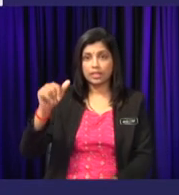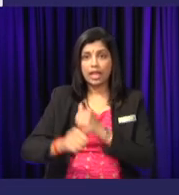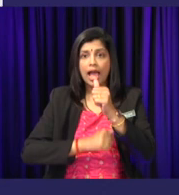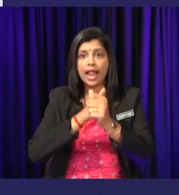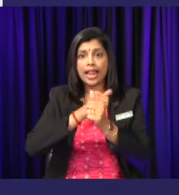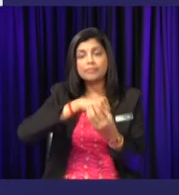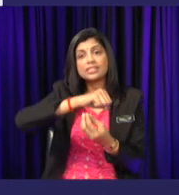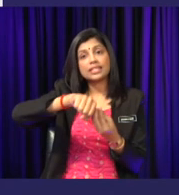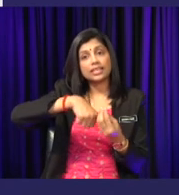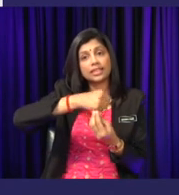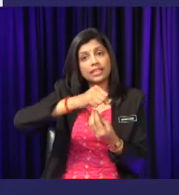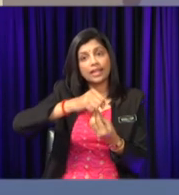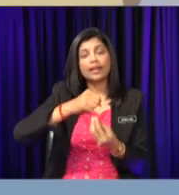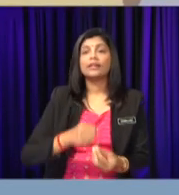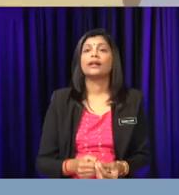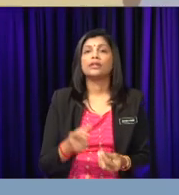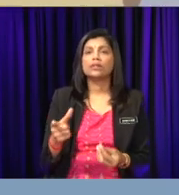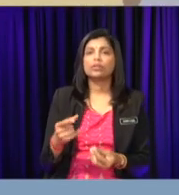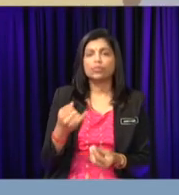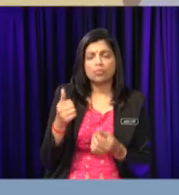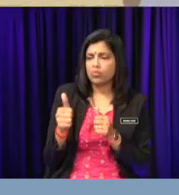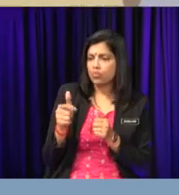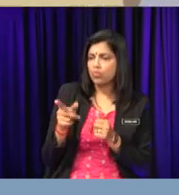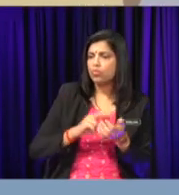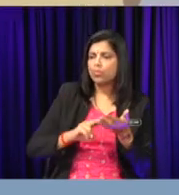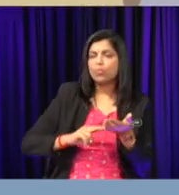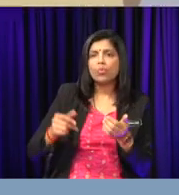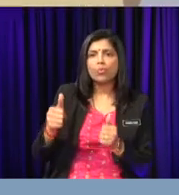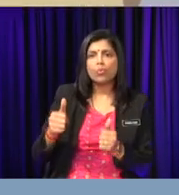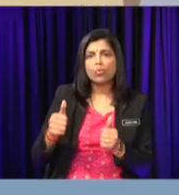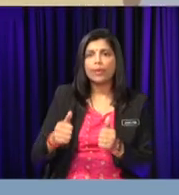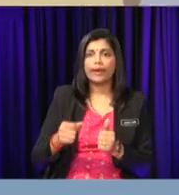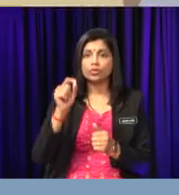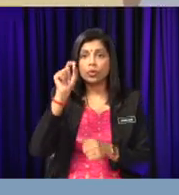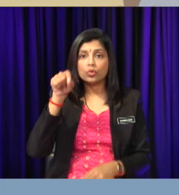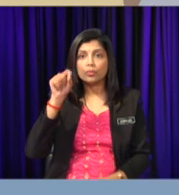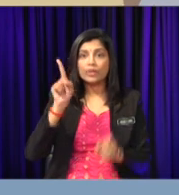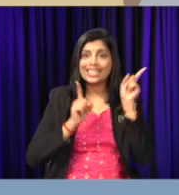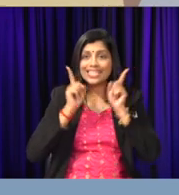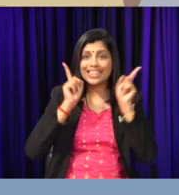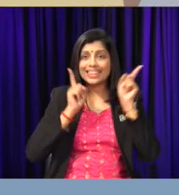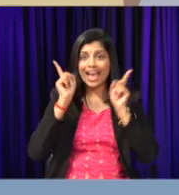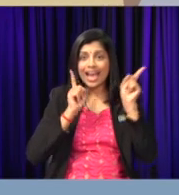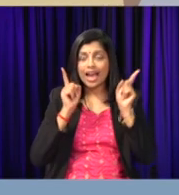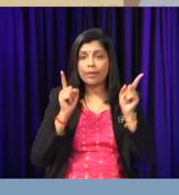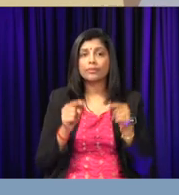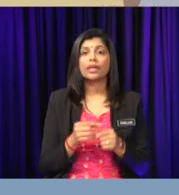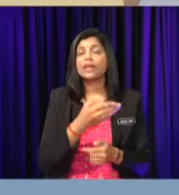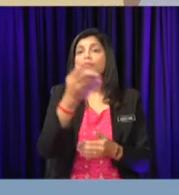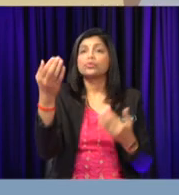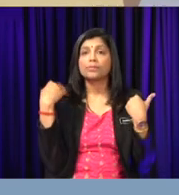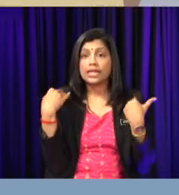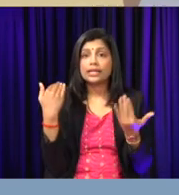dari alam boleh meningkatkan kelestarian alam sekitar yang lain adalah